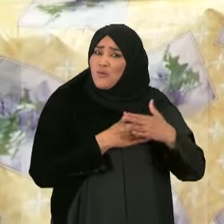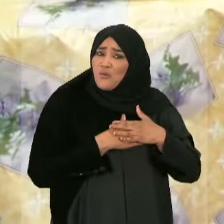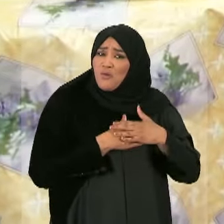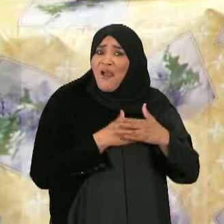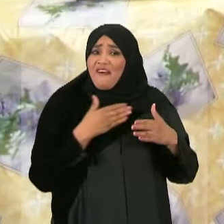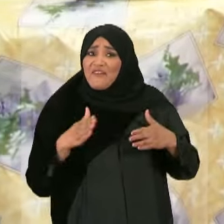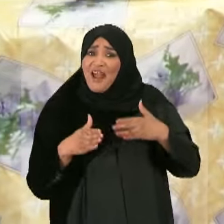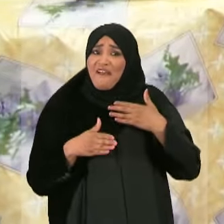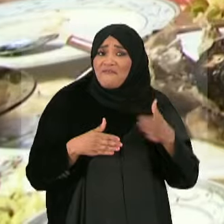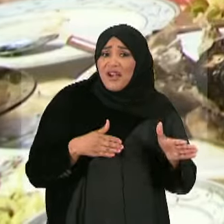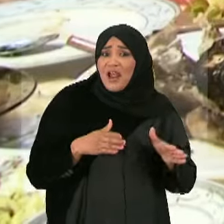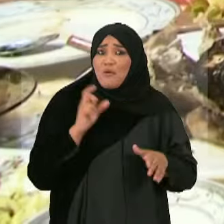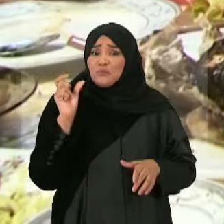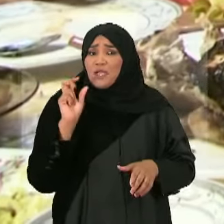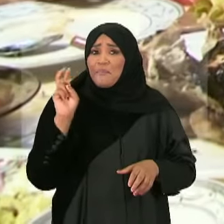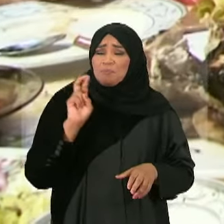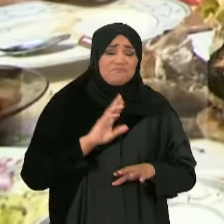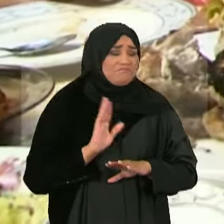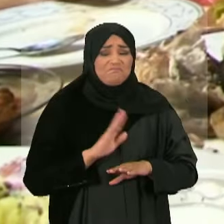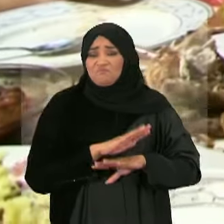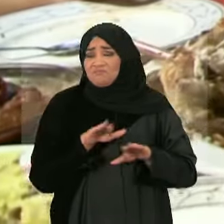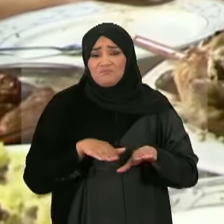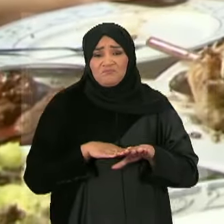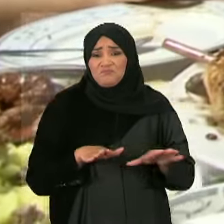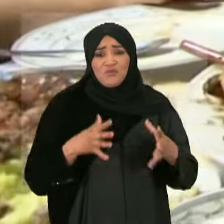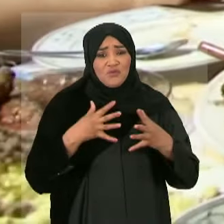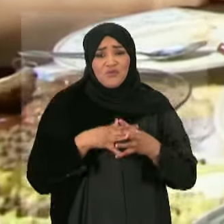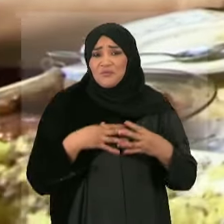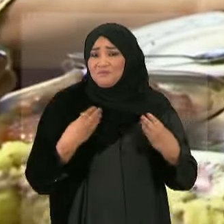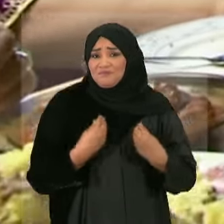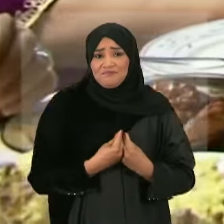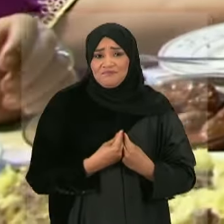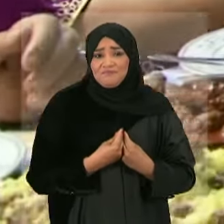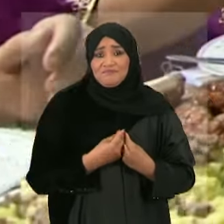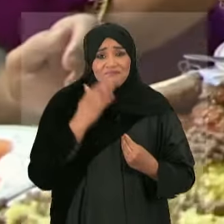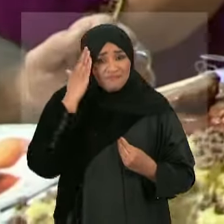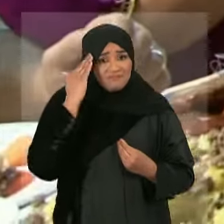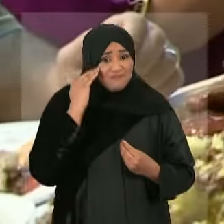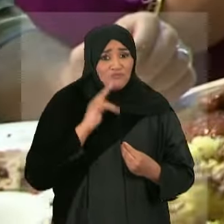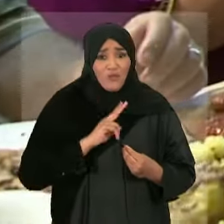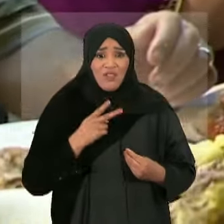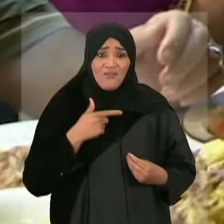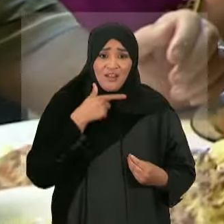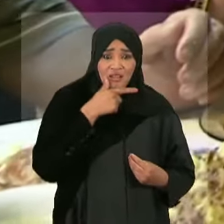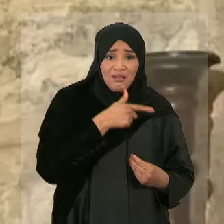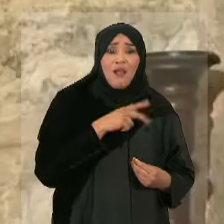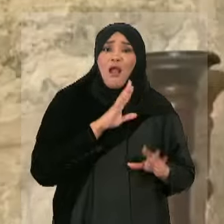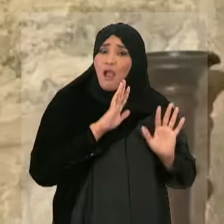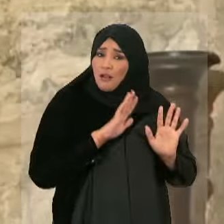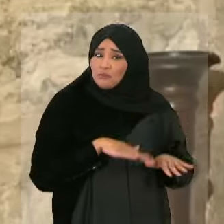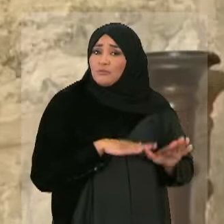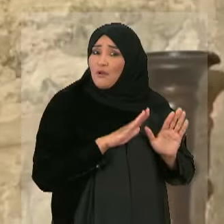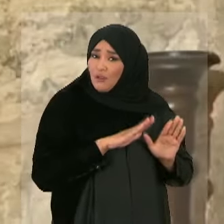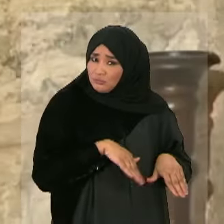مسيحي، نبدأ تشاركنا بجونا. مظبوط، البلد هي بلد المسيح، لكن إحنا في